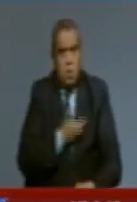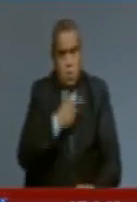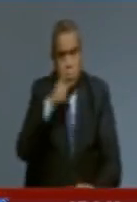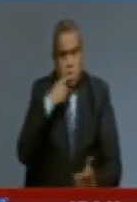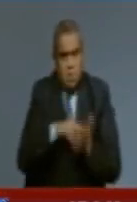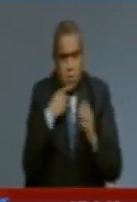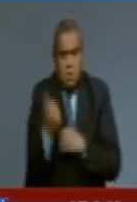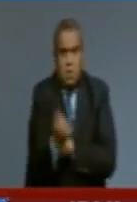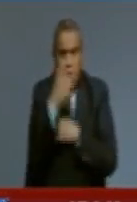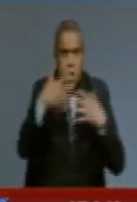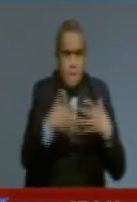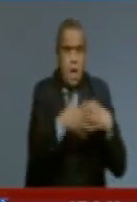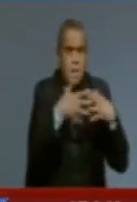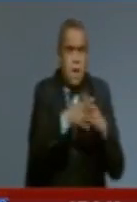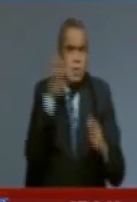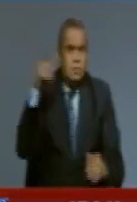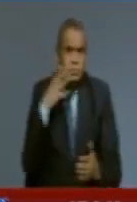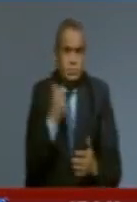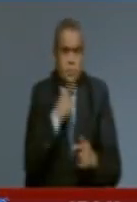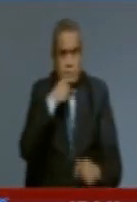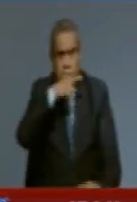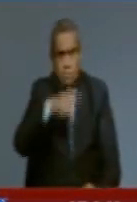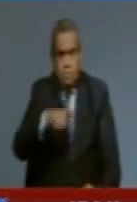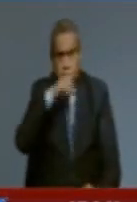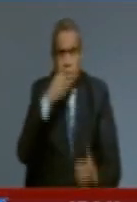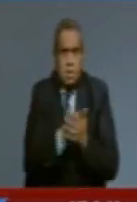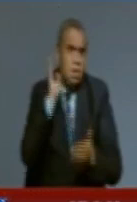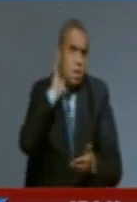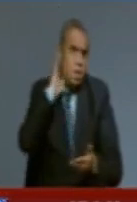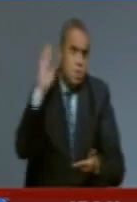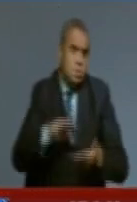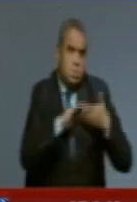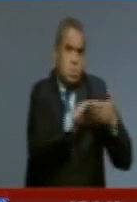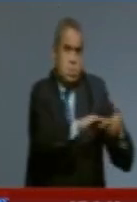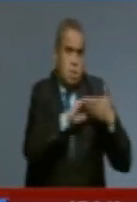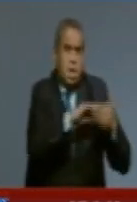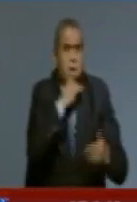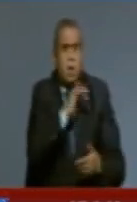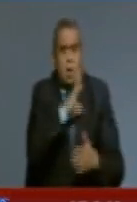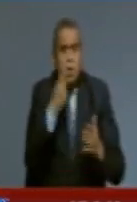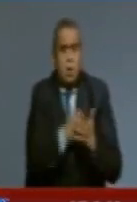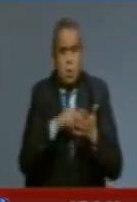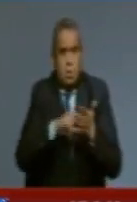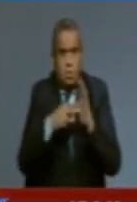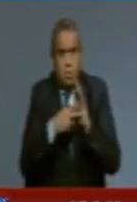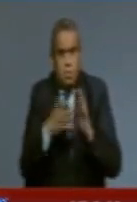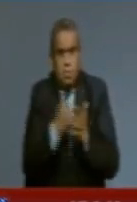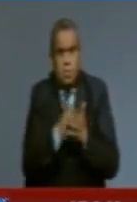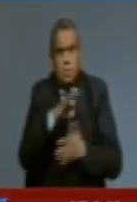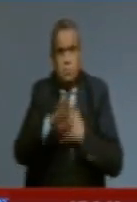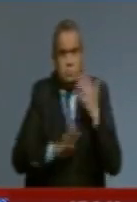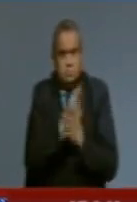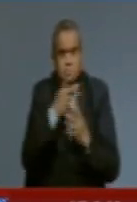كنا نبدي دائما التضامن والتعاضد في أثناء النضال من أجل